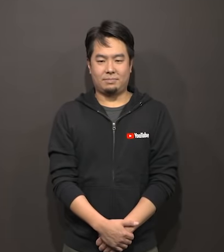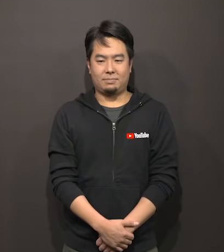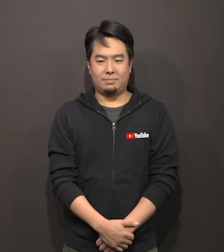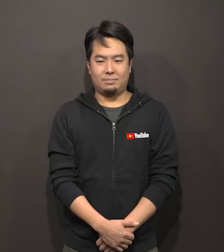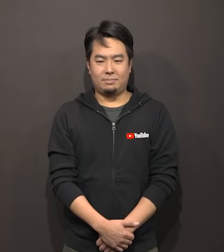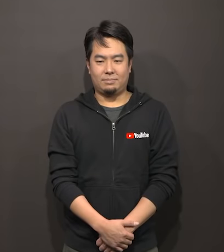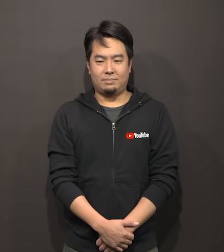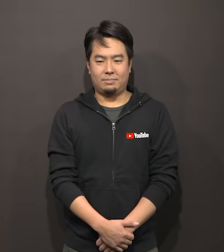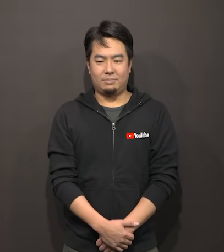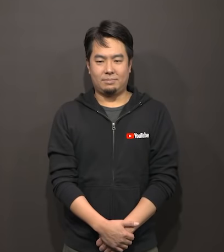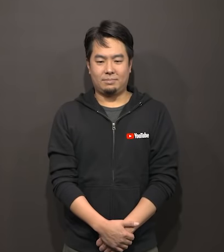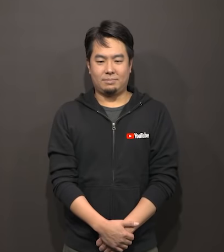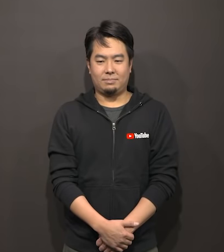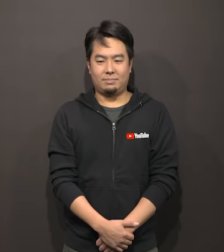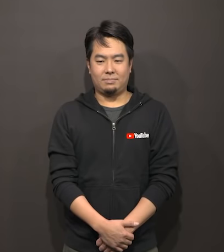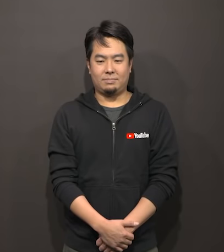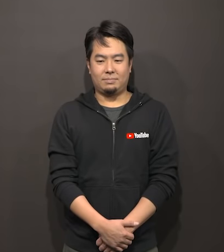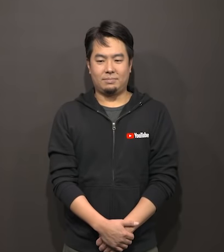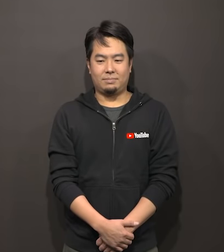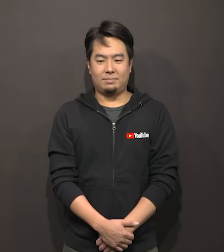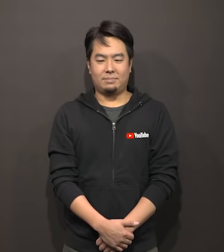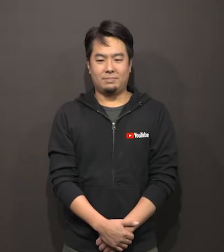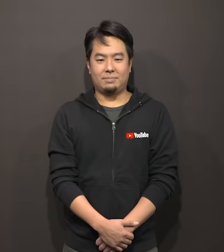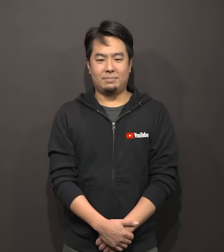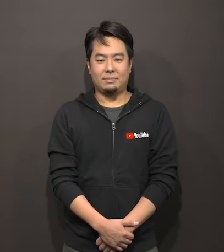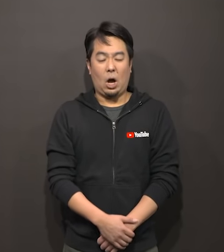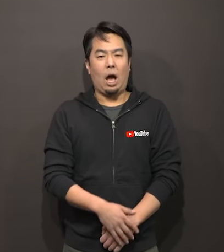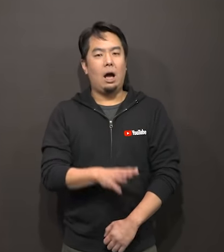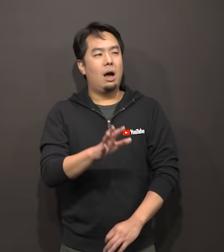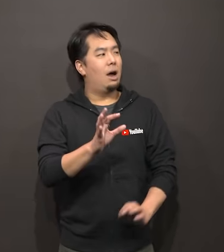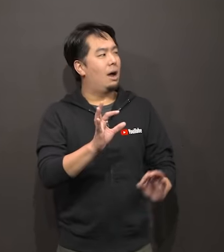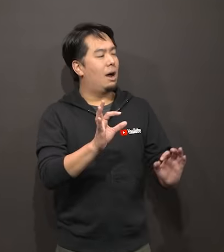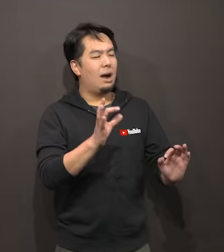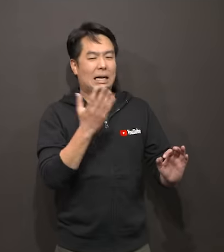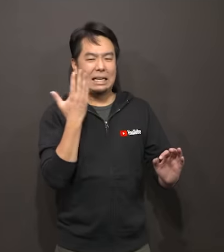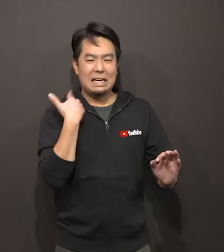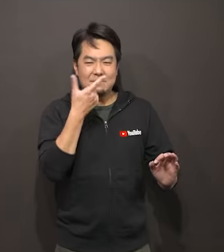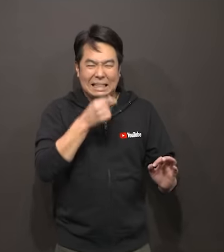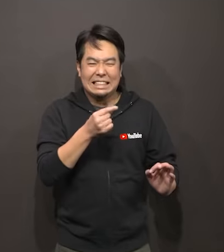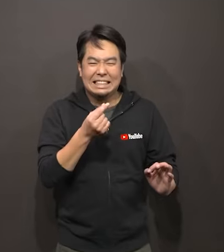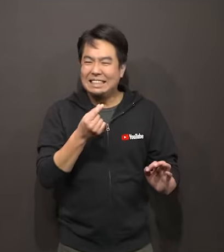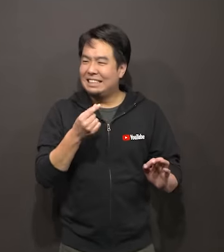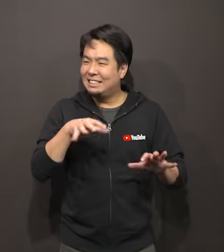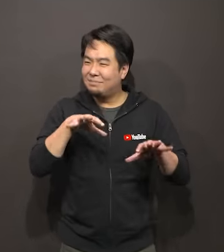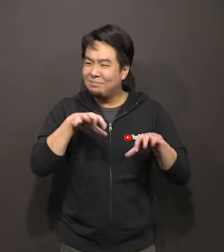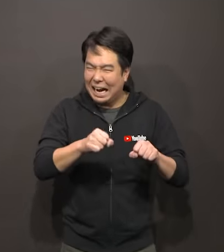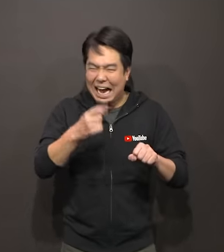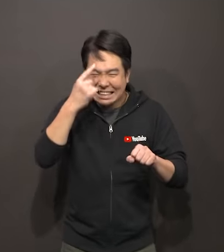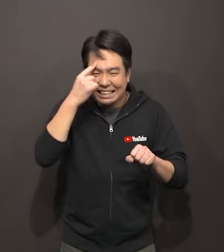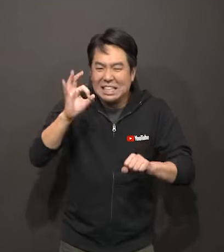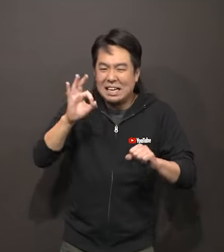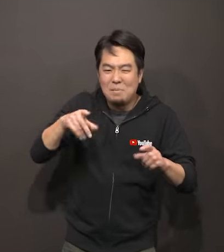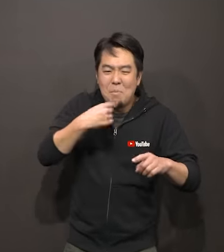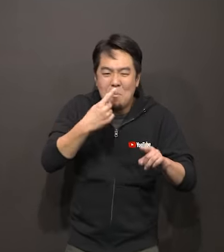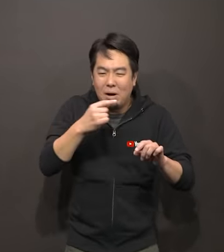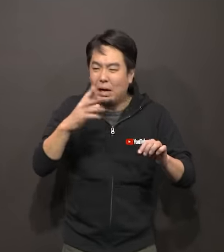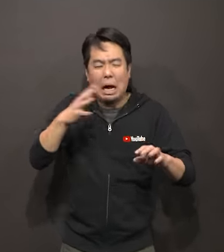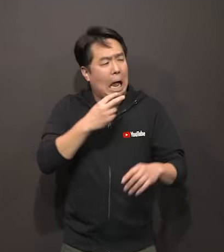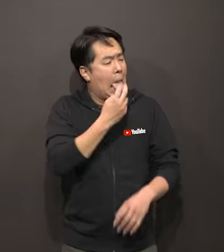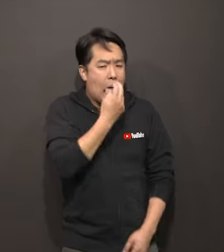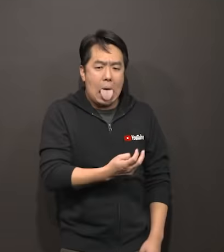오! 와아아! 진짜 이겨라! 이제 뭔가